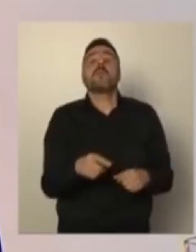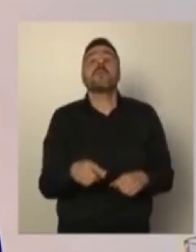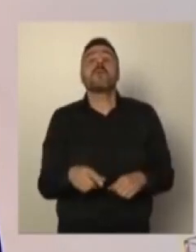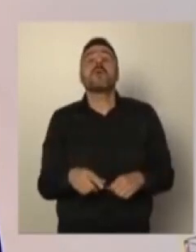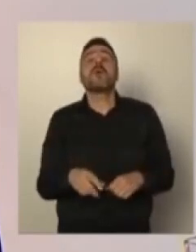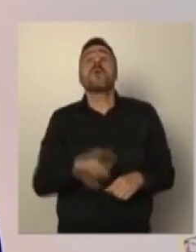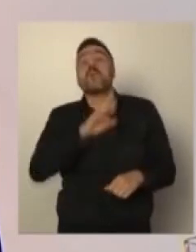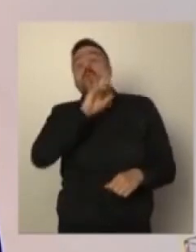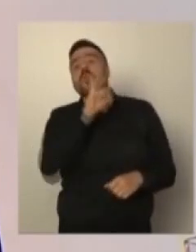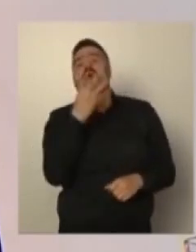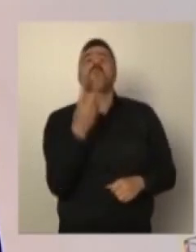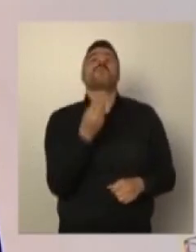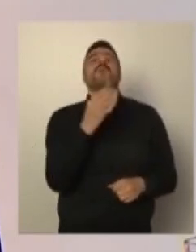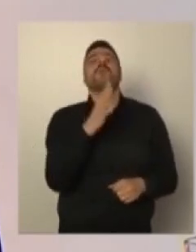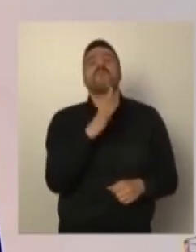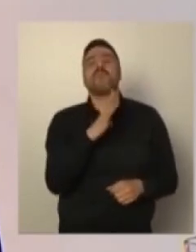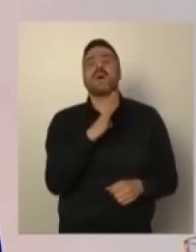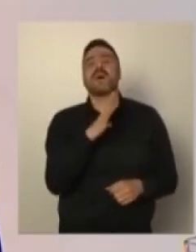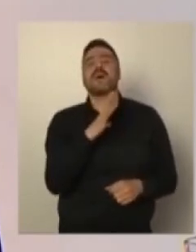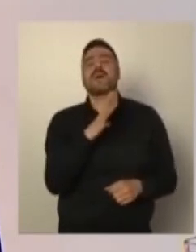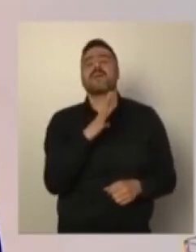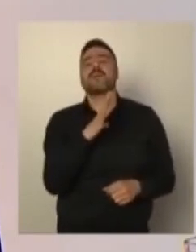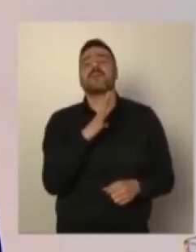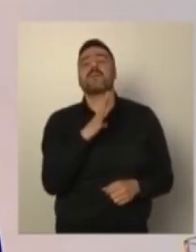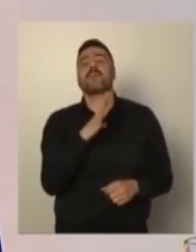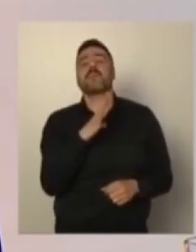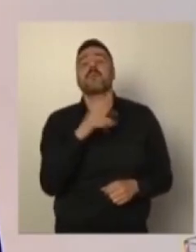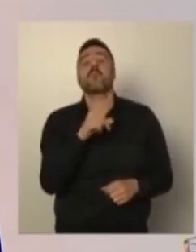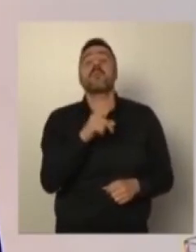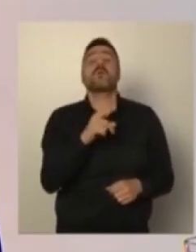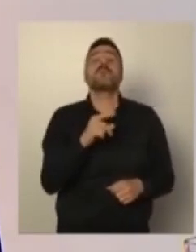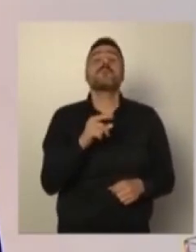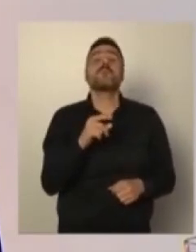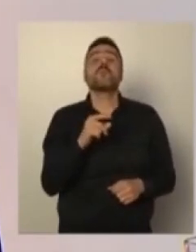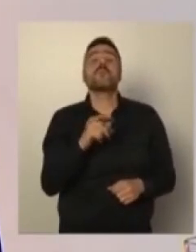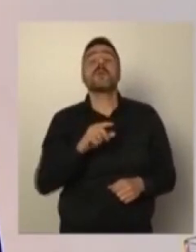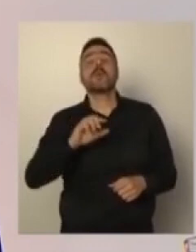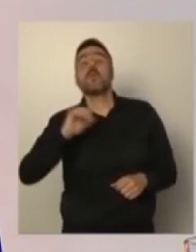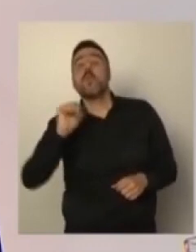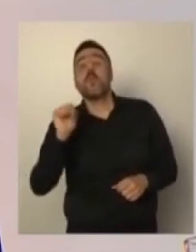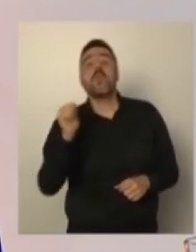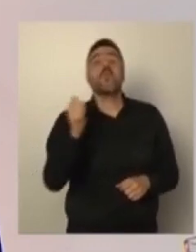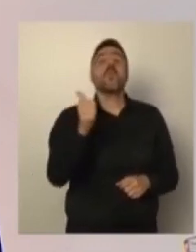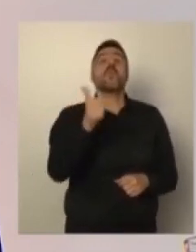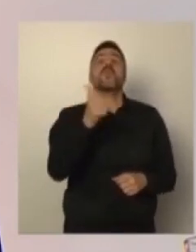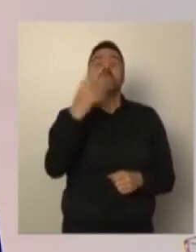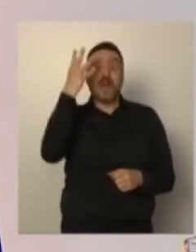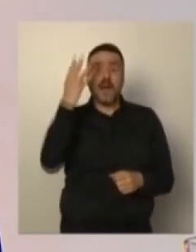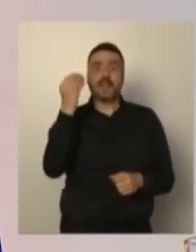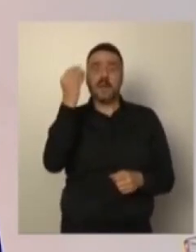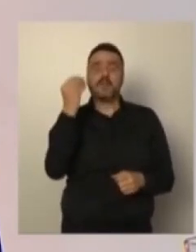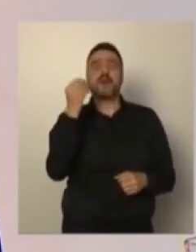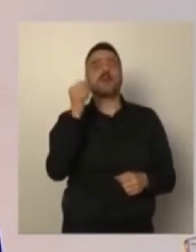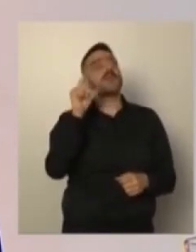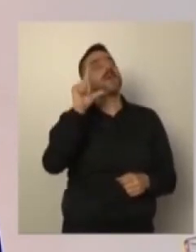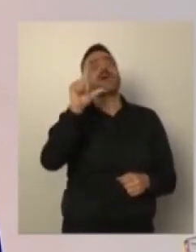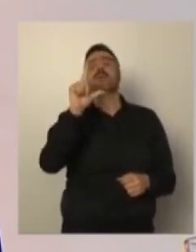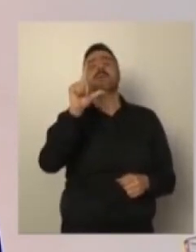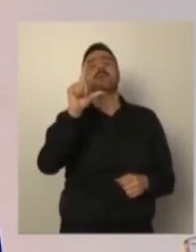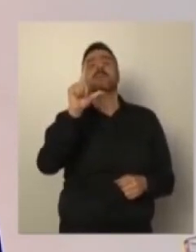bir günahtır. Buradan alacağımız mesaj da gerçekten çok önemlidir. Ana rahmindeki